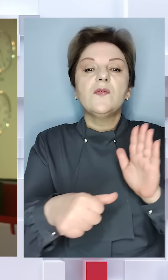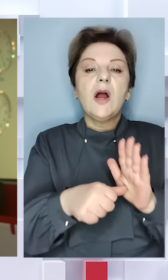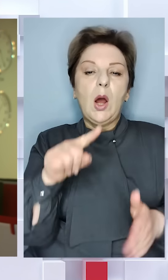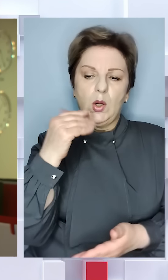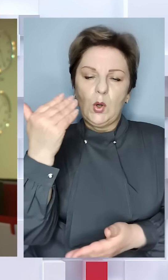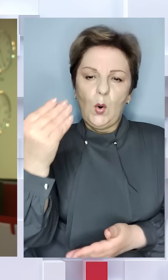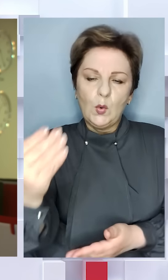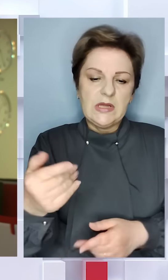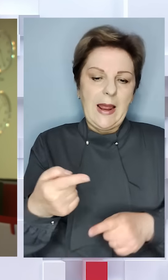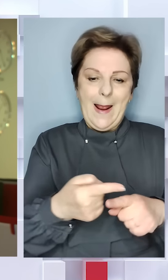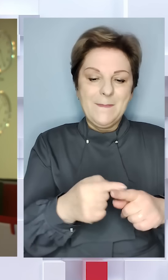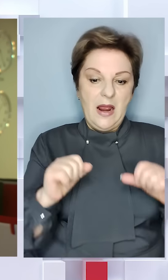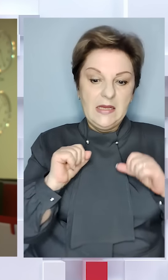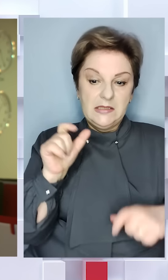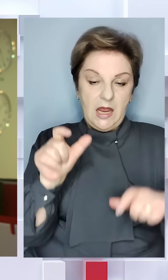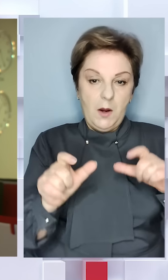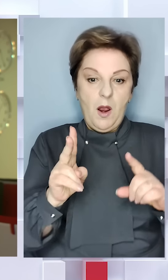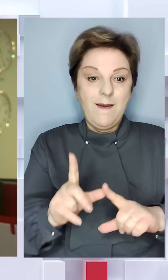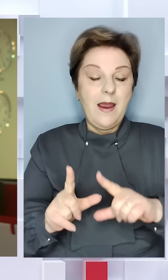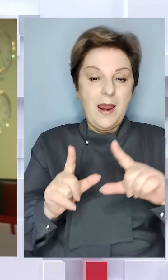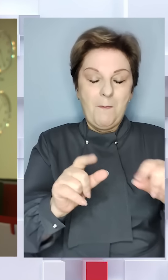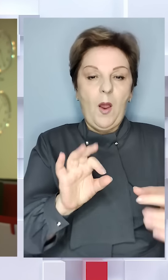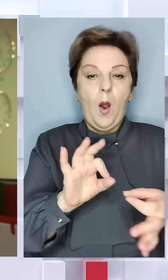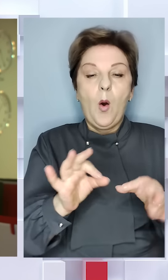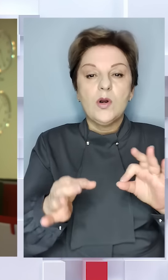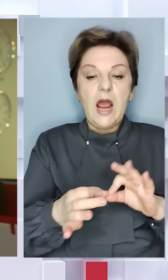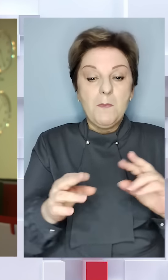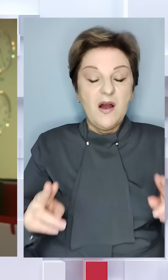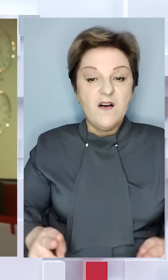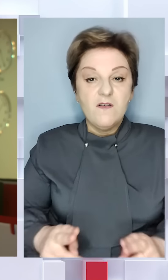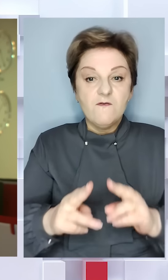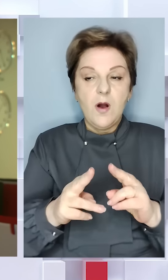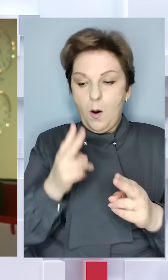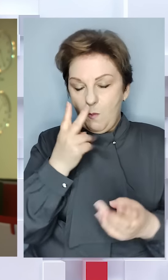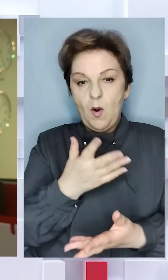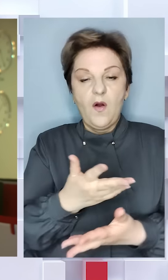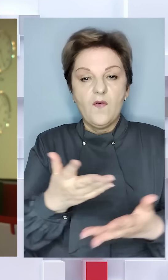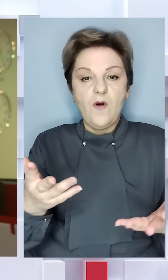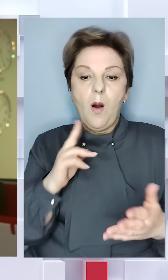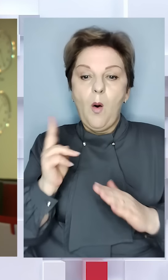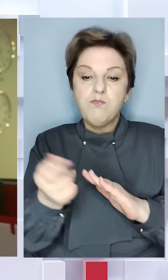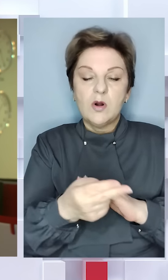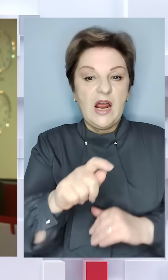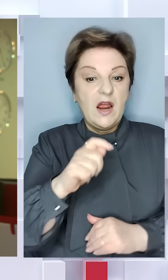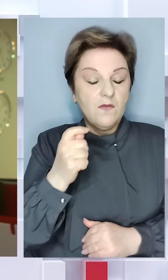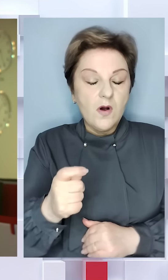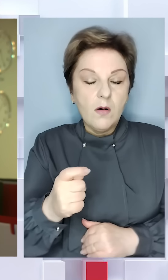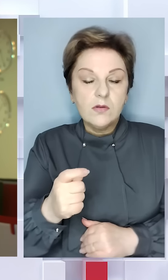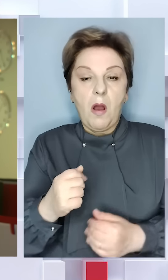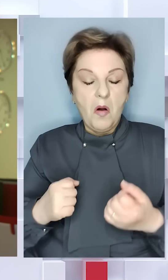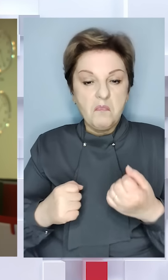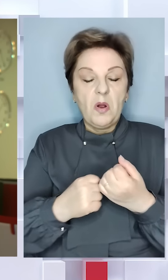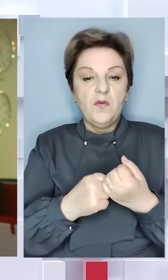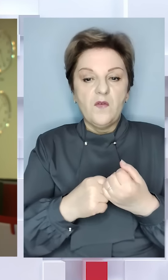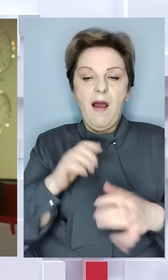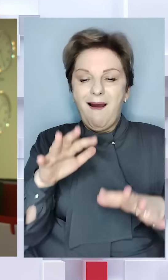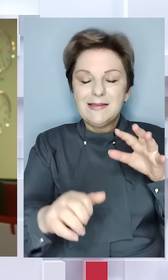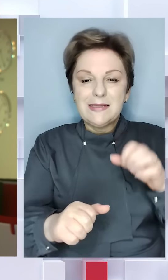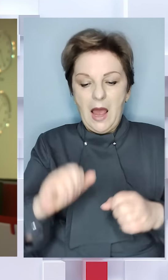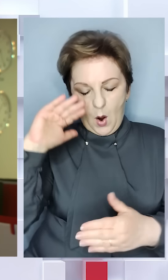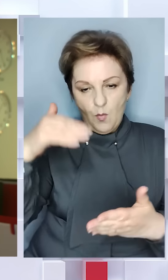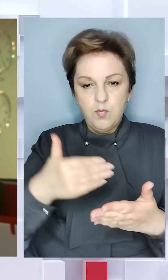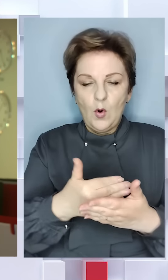26 російських та білоруських спортсменів, які поїдуть на Олімпіаду до Парижа, публічно пропагують війну та підтримують загарбницьку